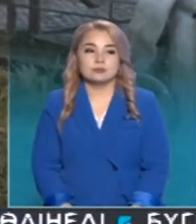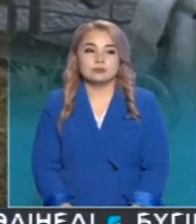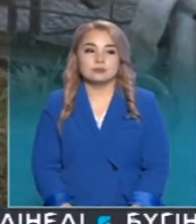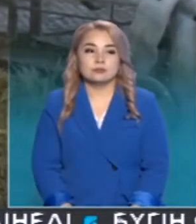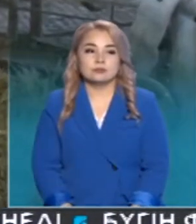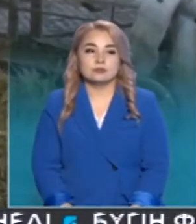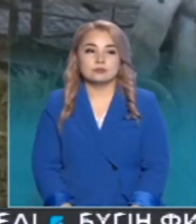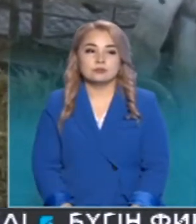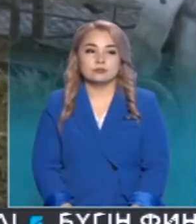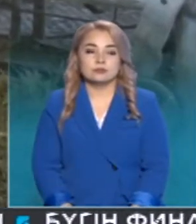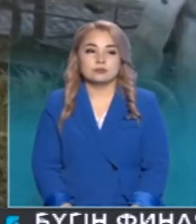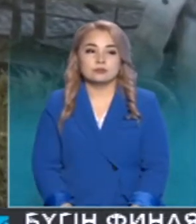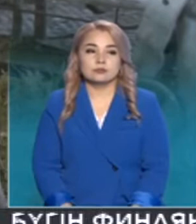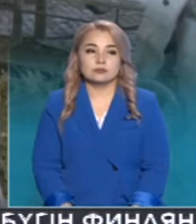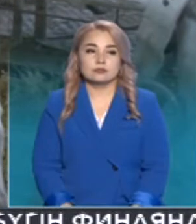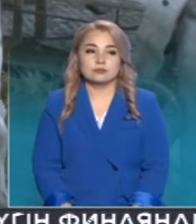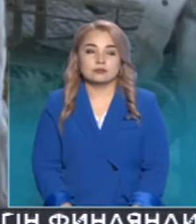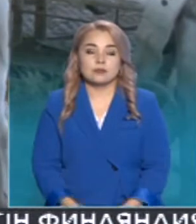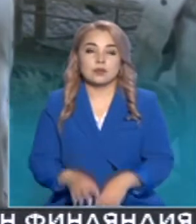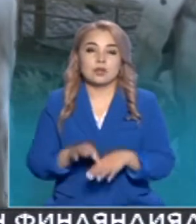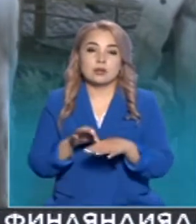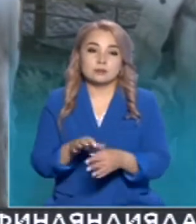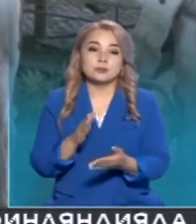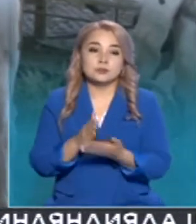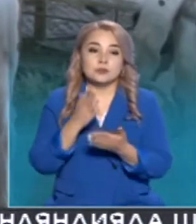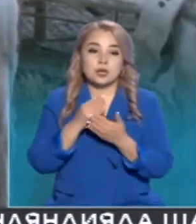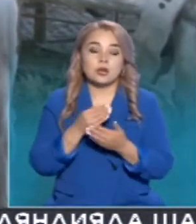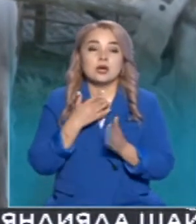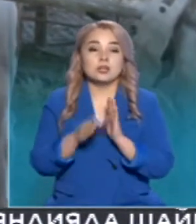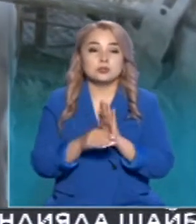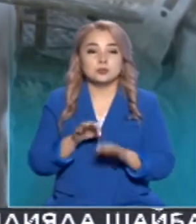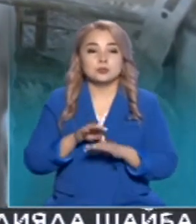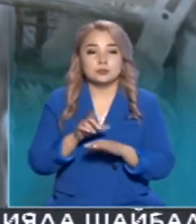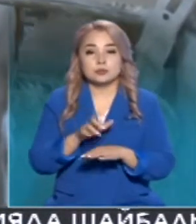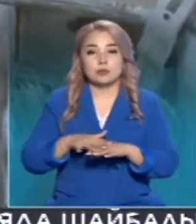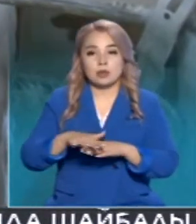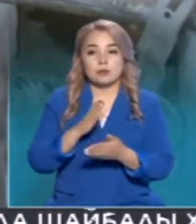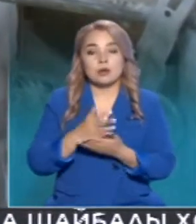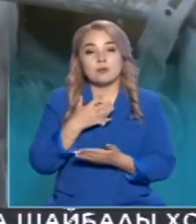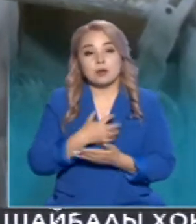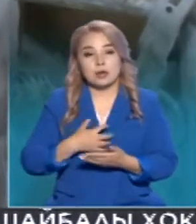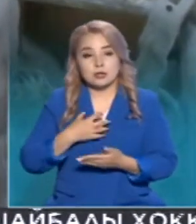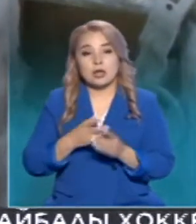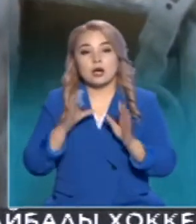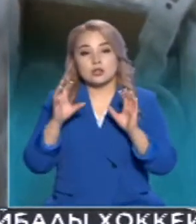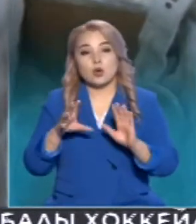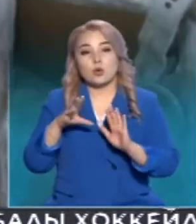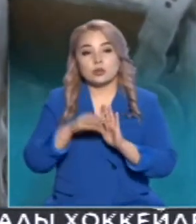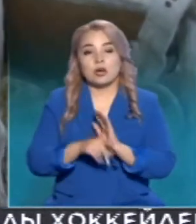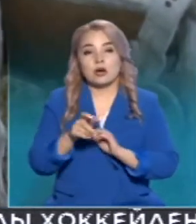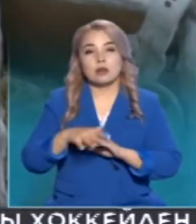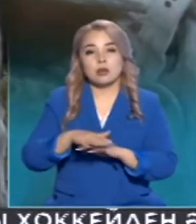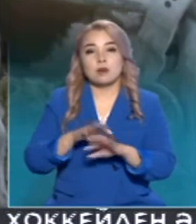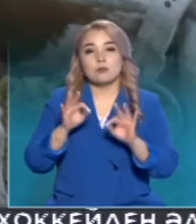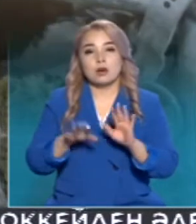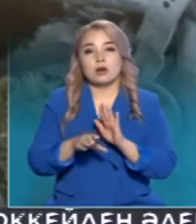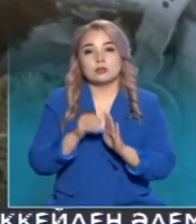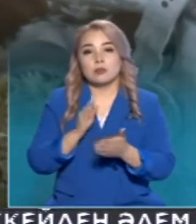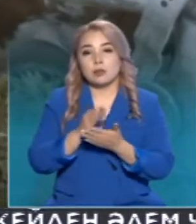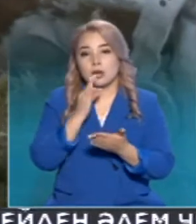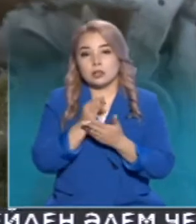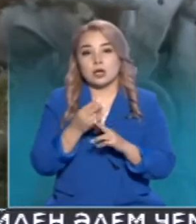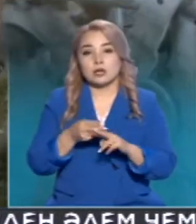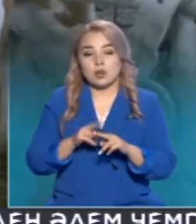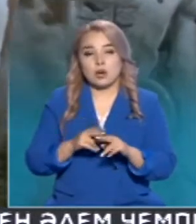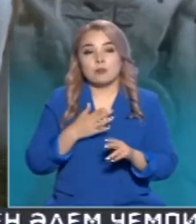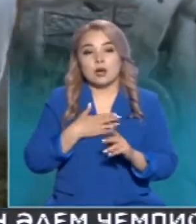Проведение референдума – это очень важно. Референдум өткізу маңызды. Конституцияға енгізілген өзгерістерді халық қабылдағаны дұрыс. Сондықтан